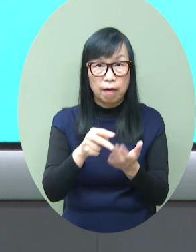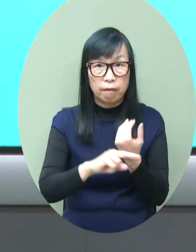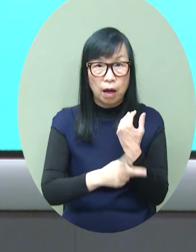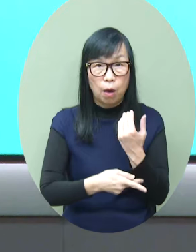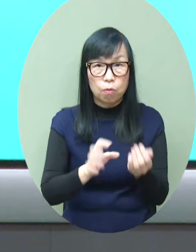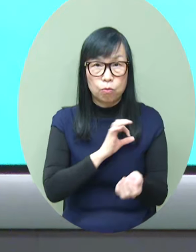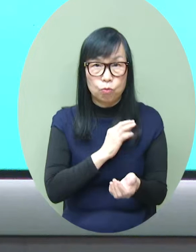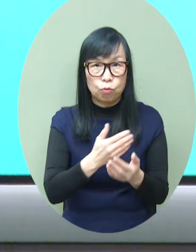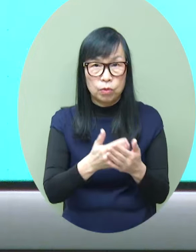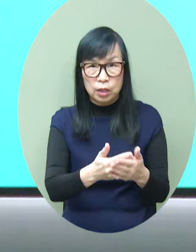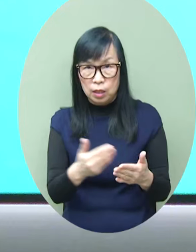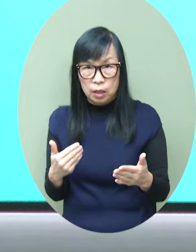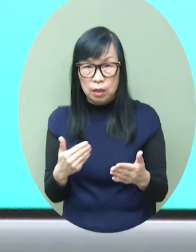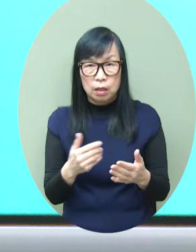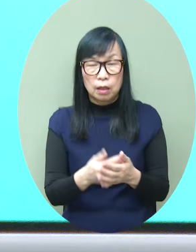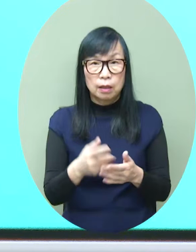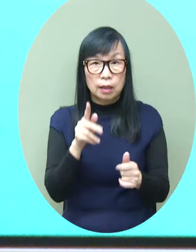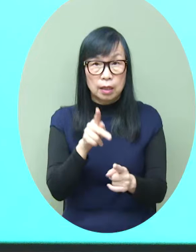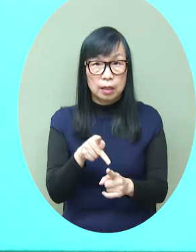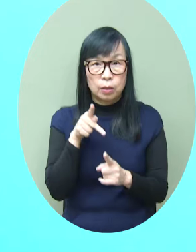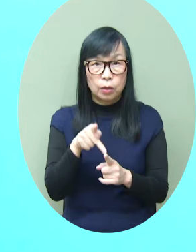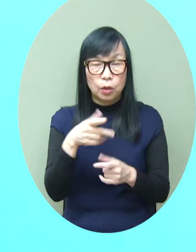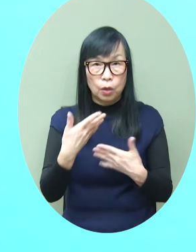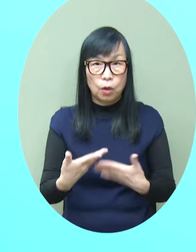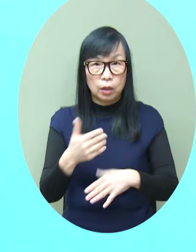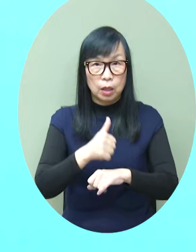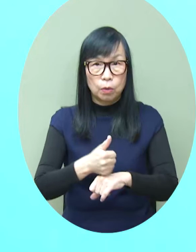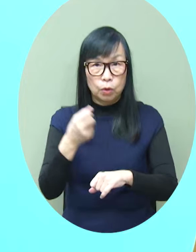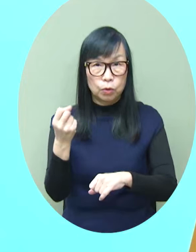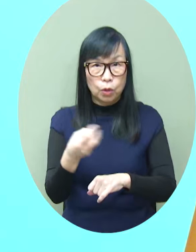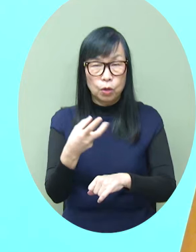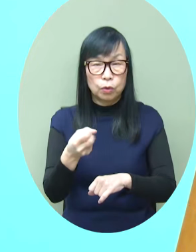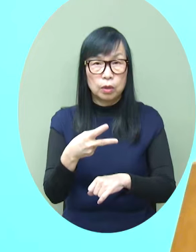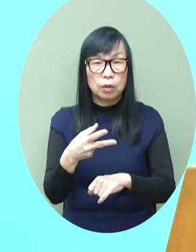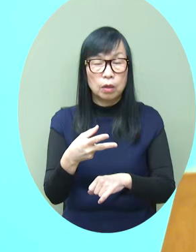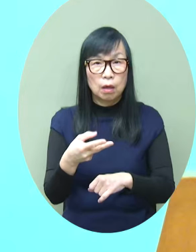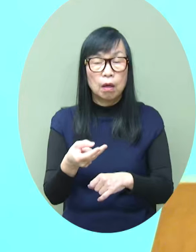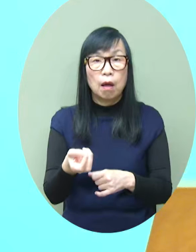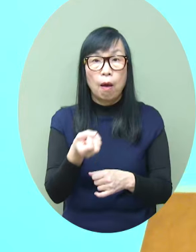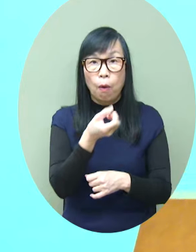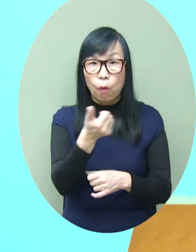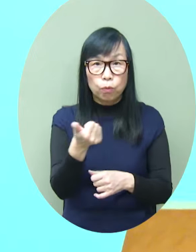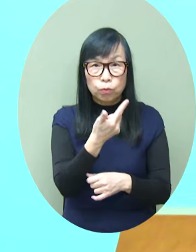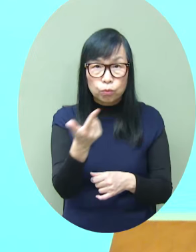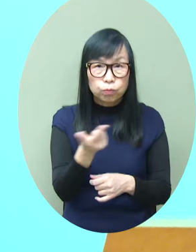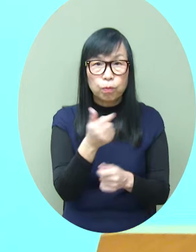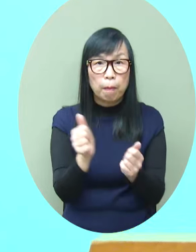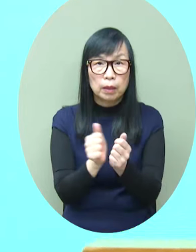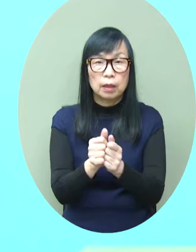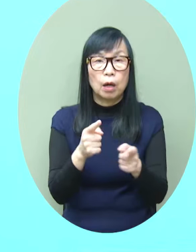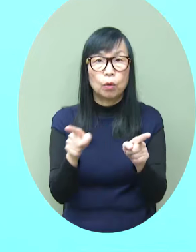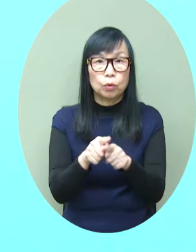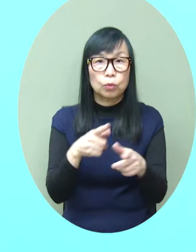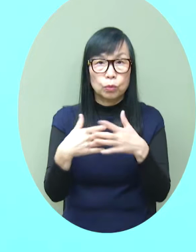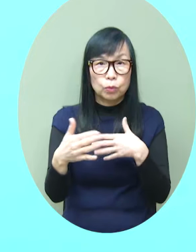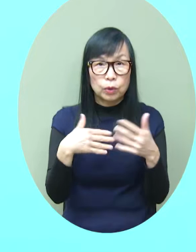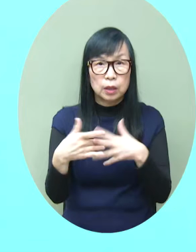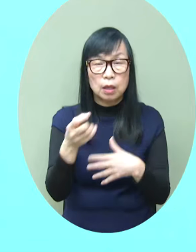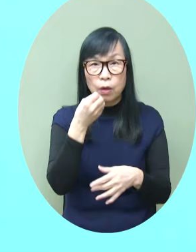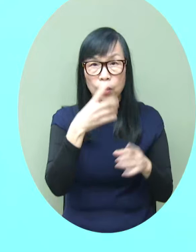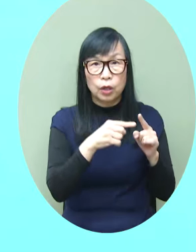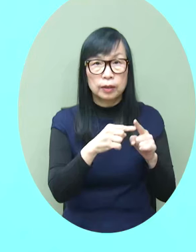前咧，我想借今日嘅機會，再次向好多朋友、同事同埋市